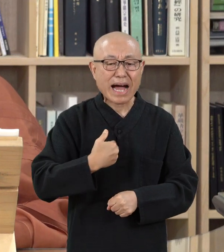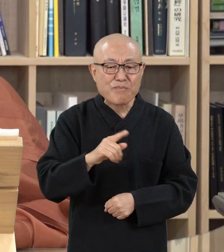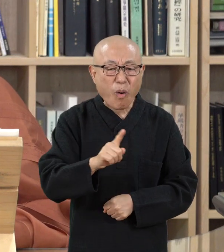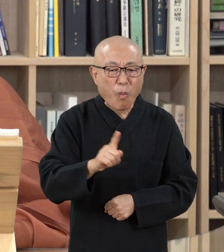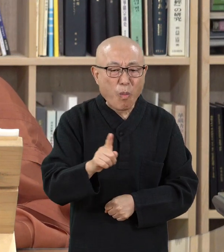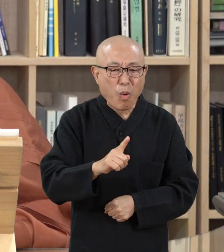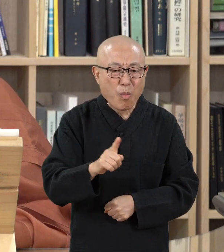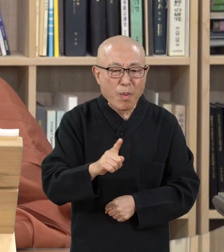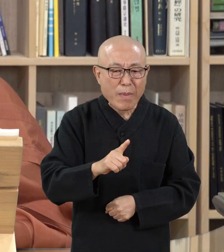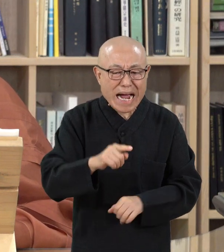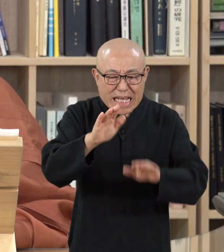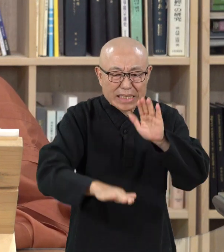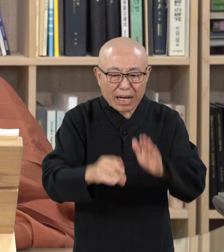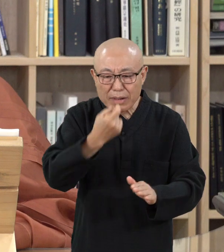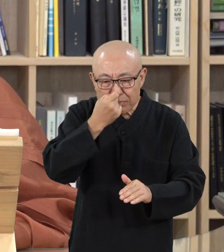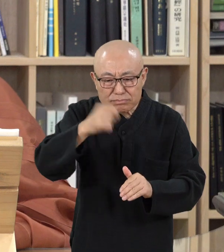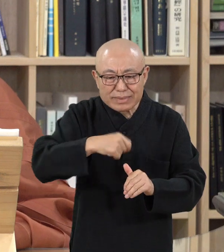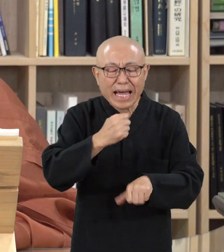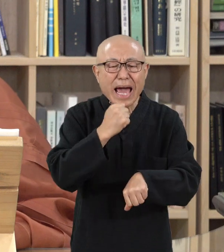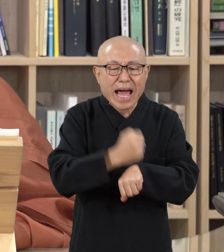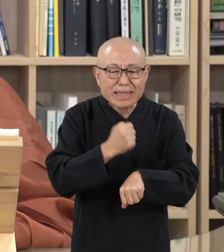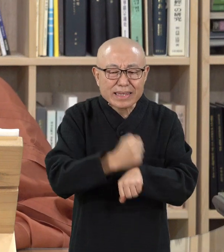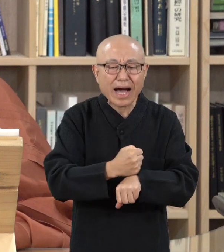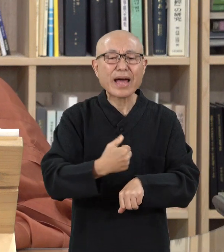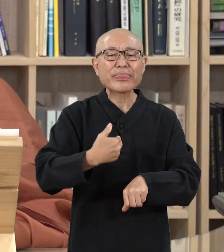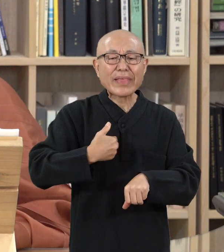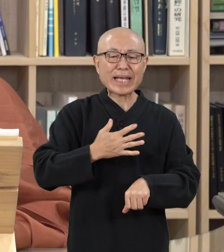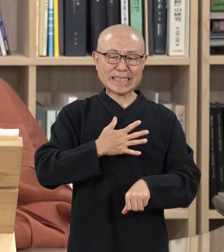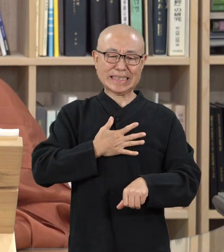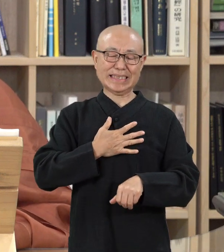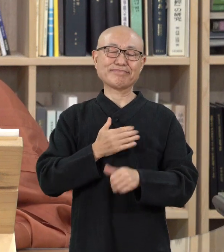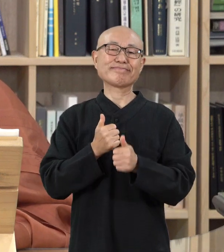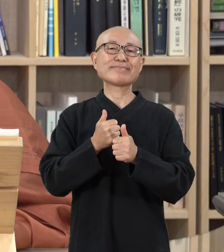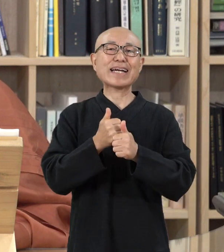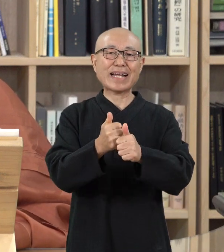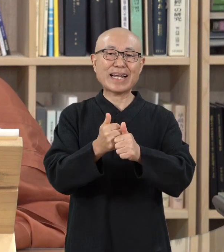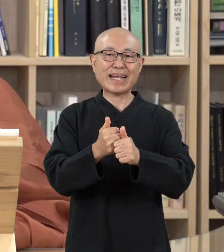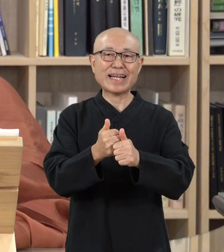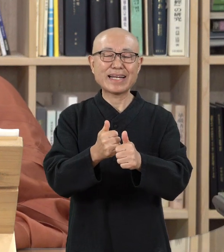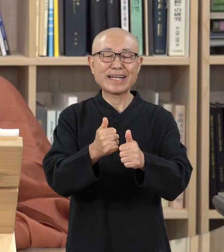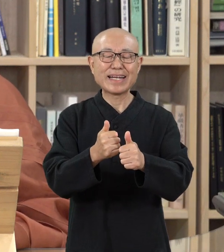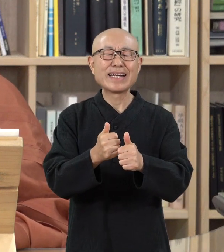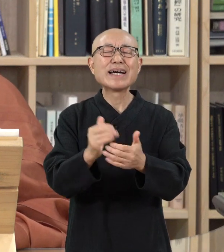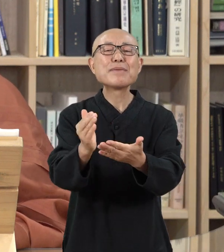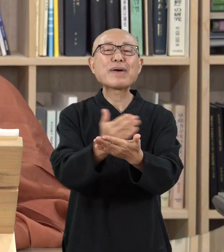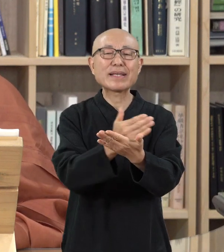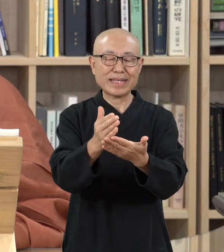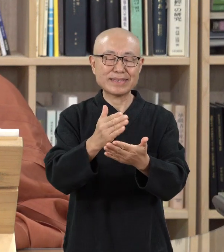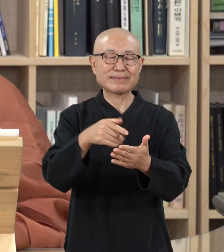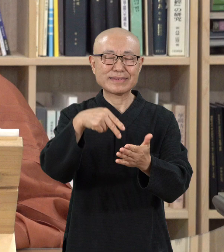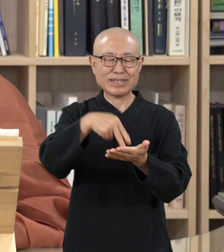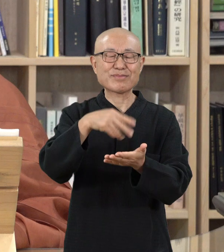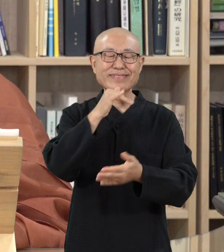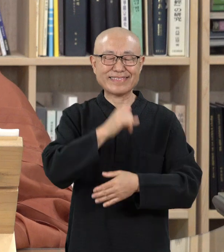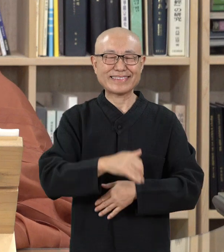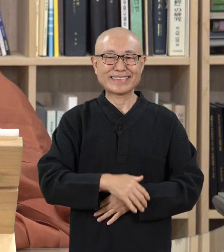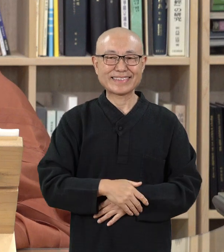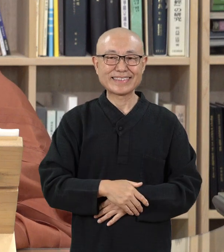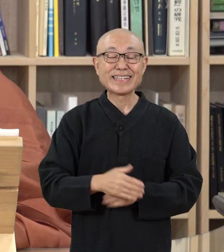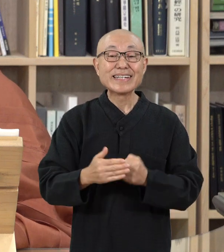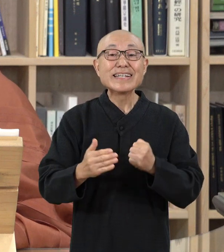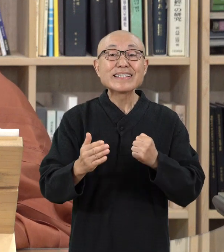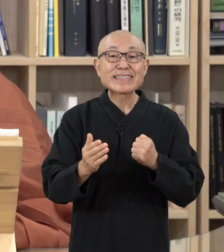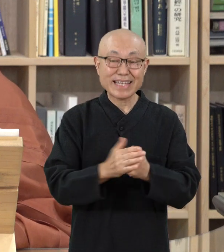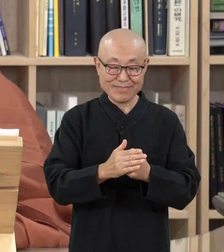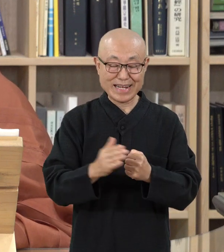뭐 차별했다, 이런 게 다 내 감정으로 상대방에게 원한을 갚는. 그래서 천하다는